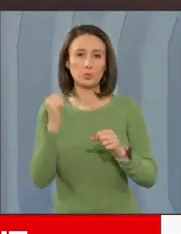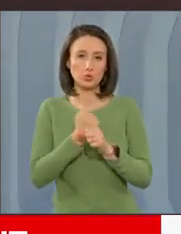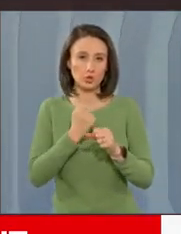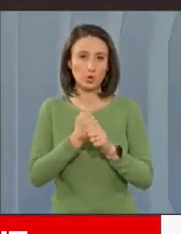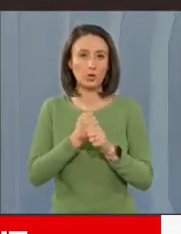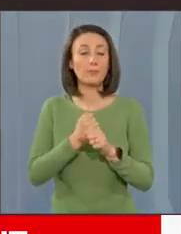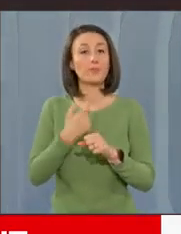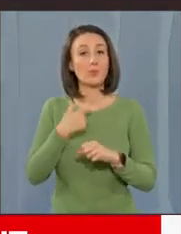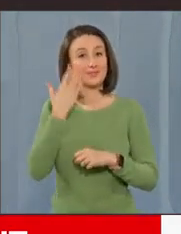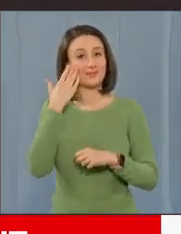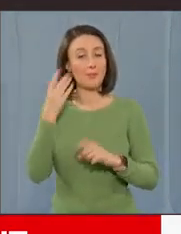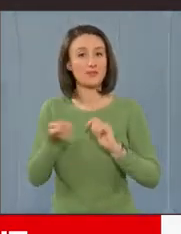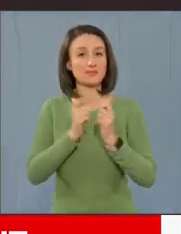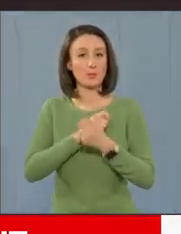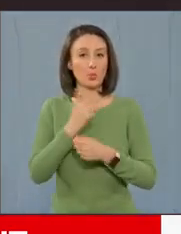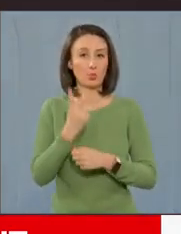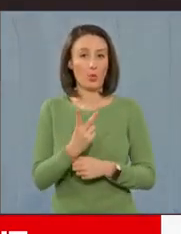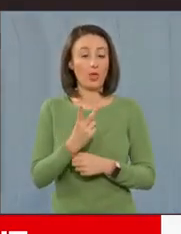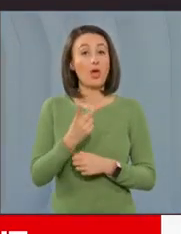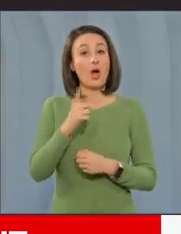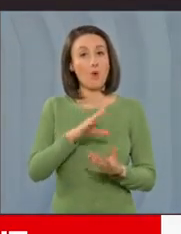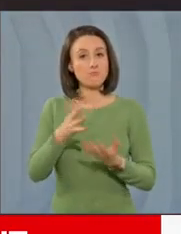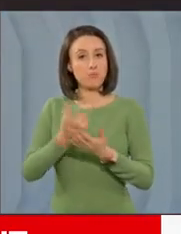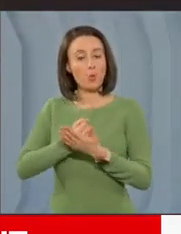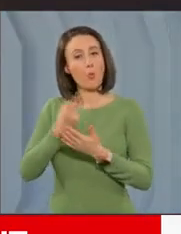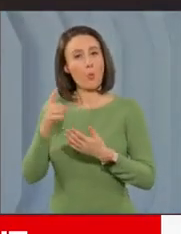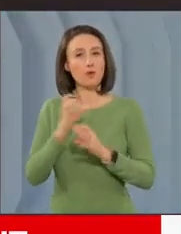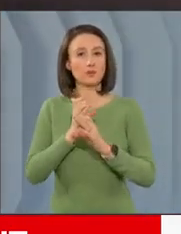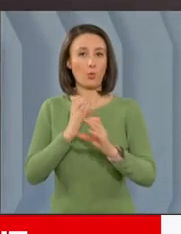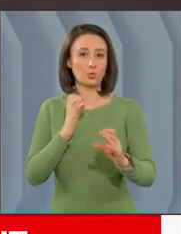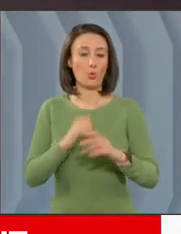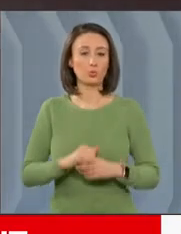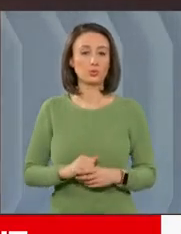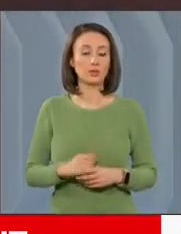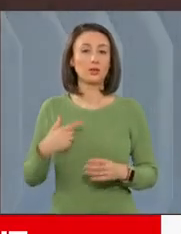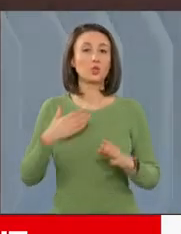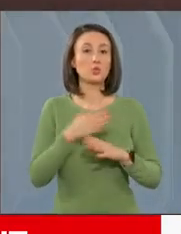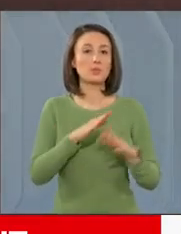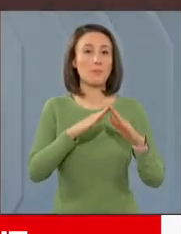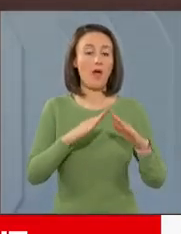care abia ieșiseră din schimbul 2. Aceștia au fost preluați de un alt autobuz fiindu-și spre